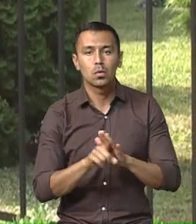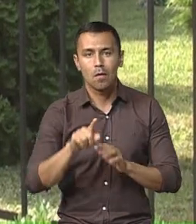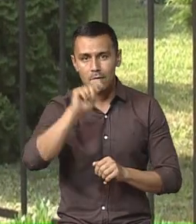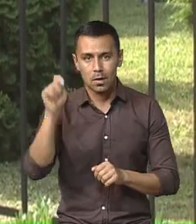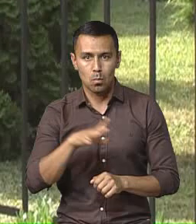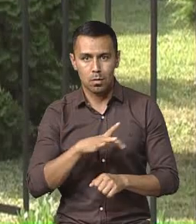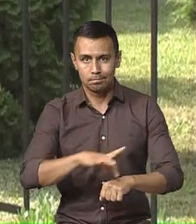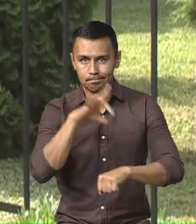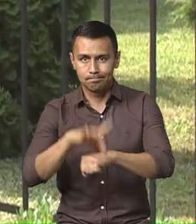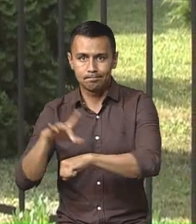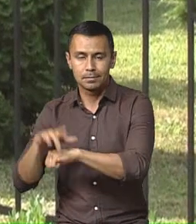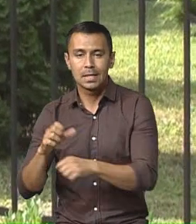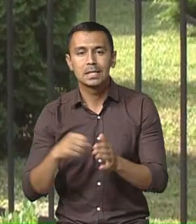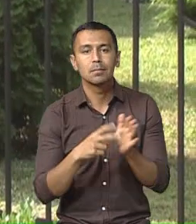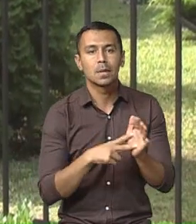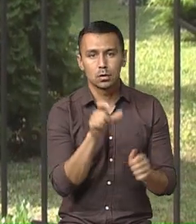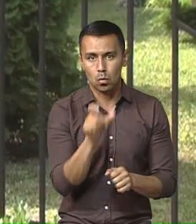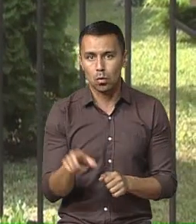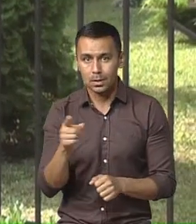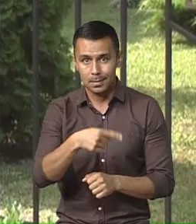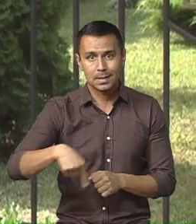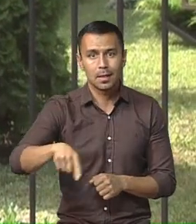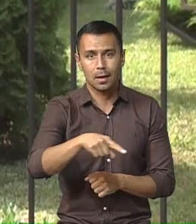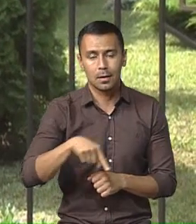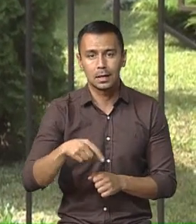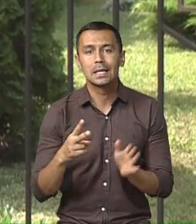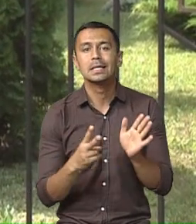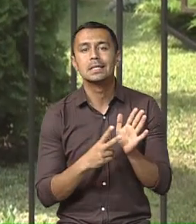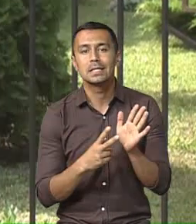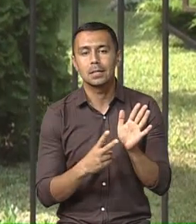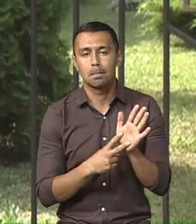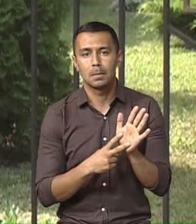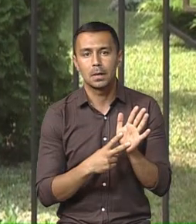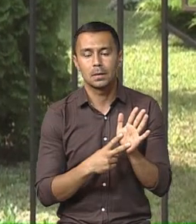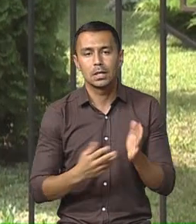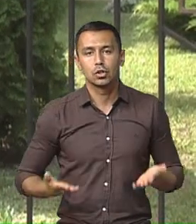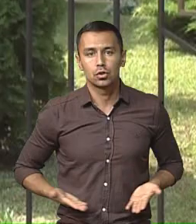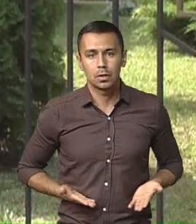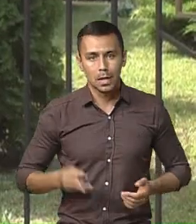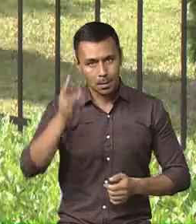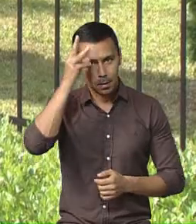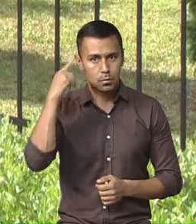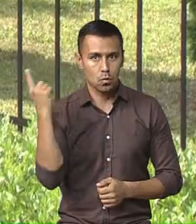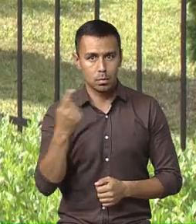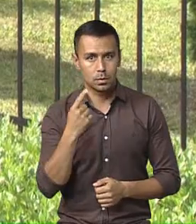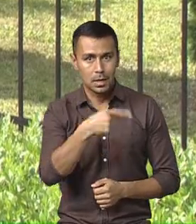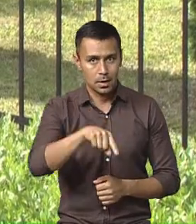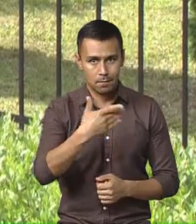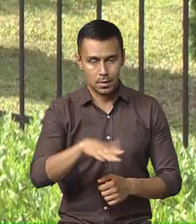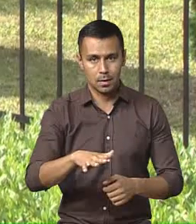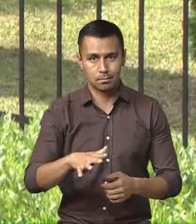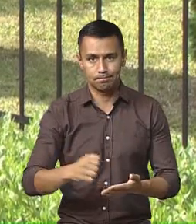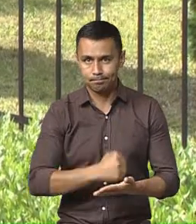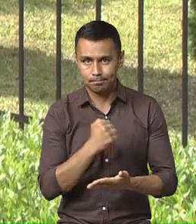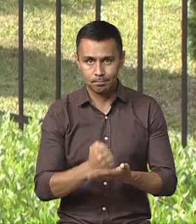було встановлено 17 осіб, з них 7 – жителі Хмельницької області. Їх вже встановили